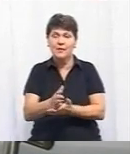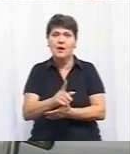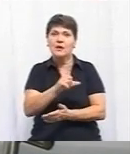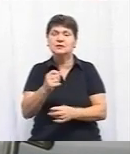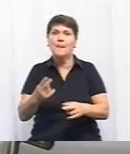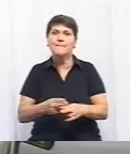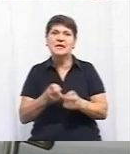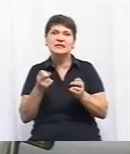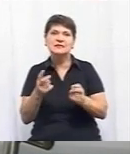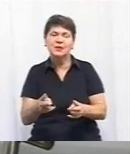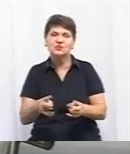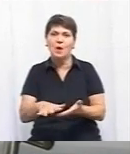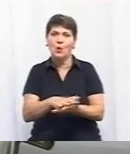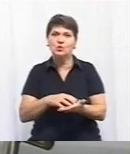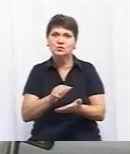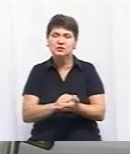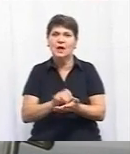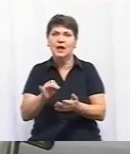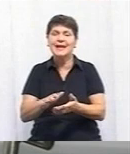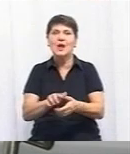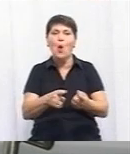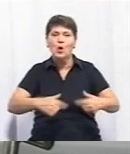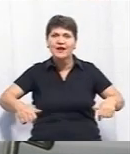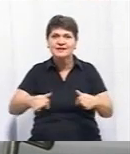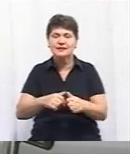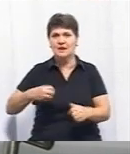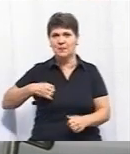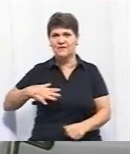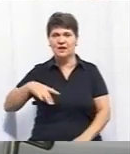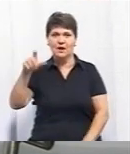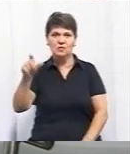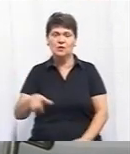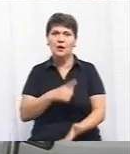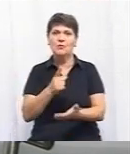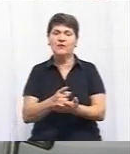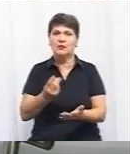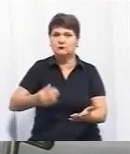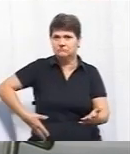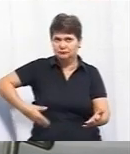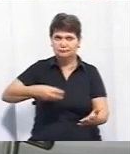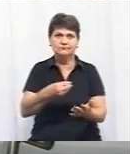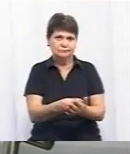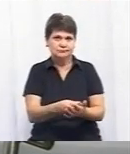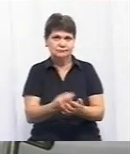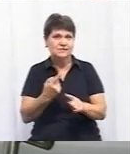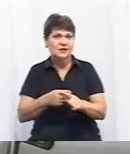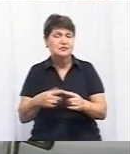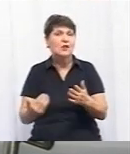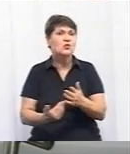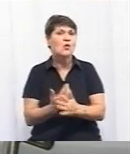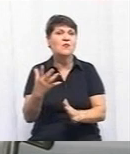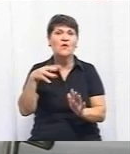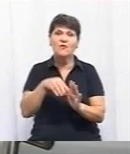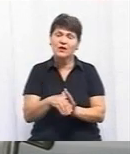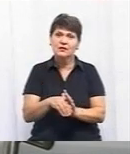небезпечні відходи, за утилізацію і організації, і приватні особи мають платити. Це нововведення.